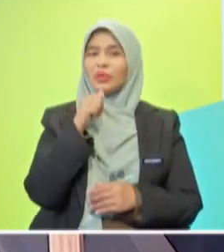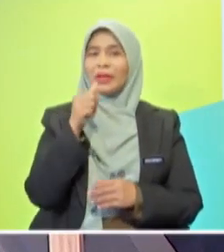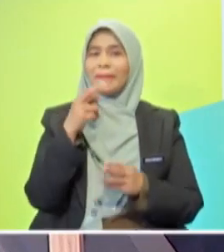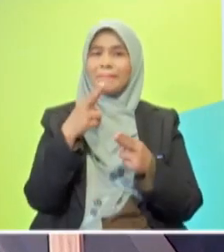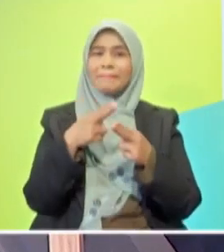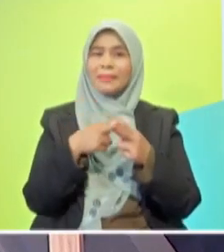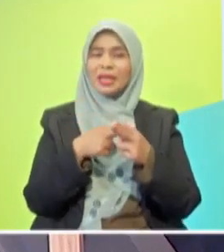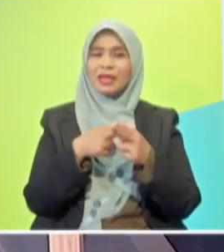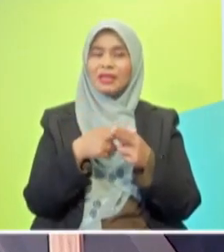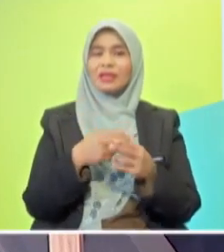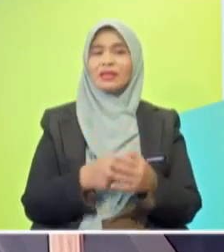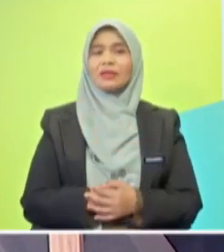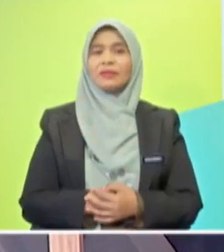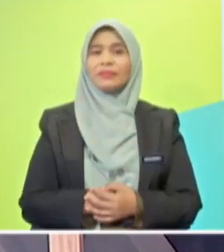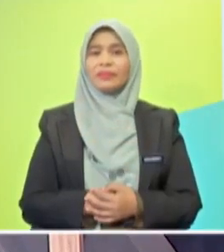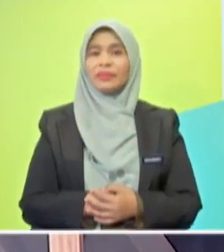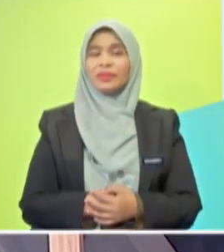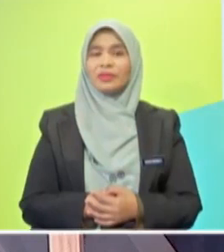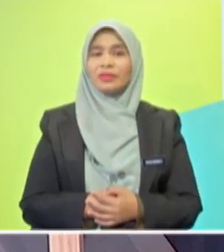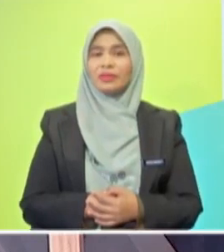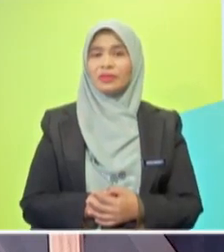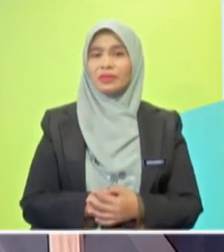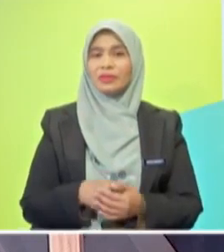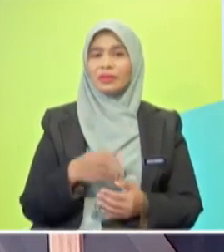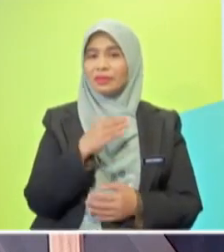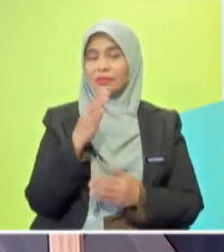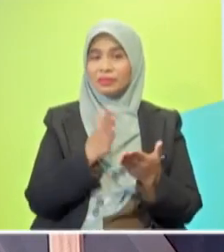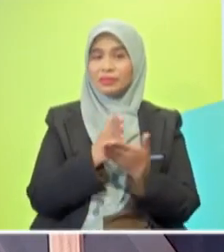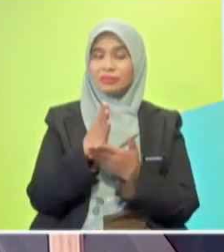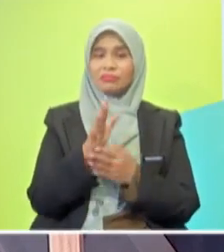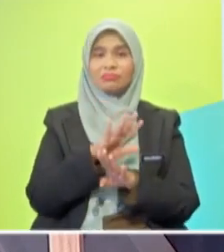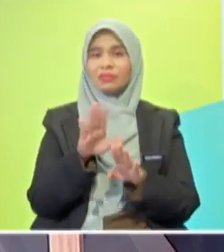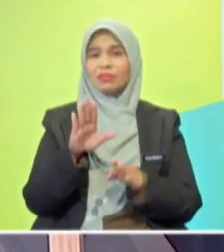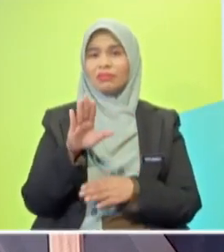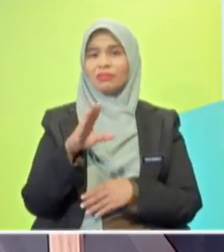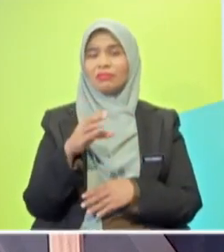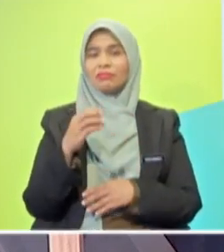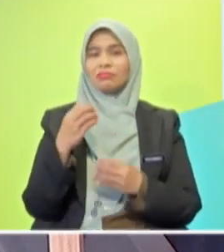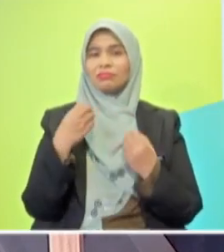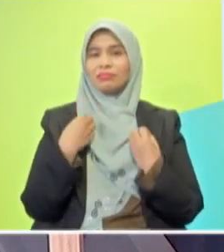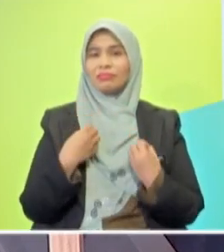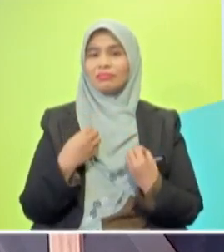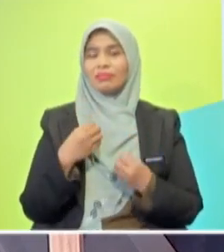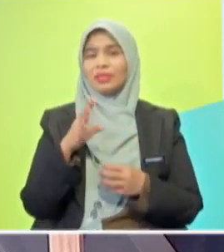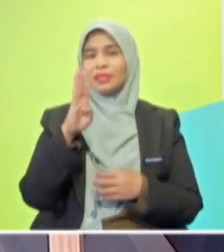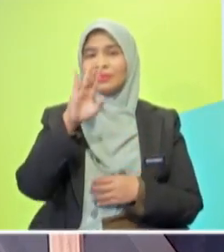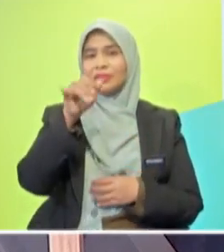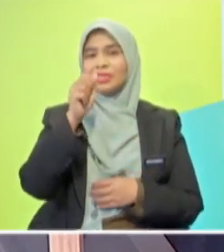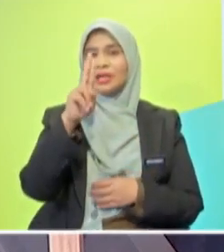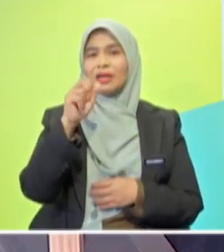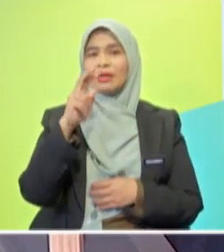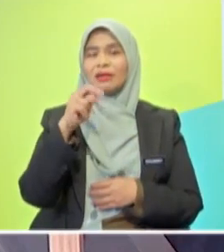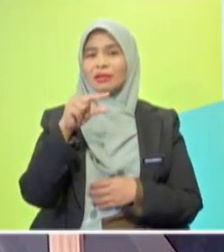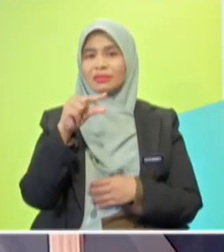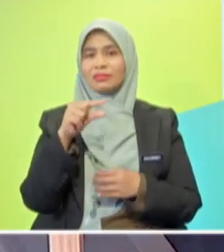Bukan yang singkat. Okey. Dan seterusnya tidak jarang hingga menampakkan kulit, warna